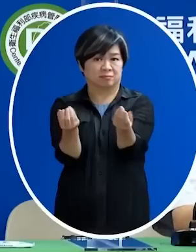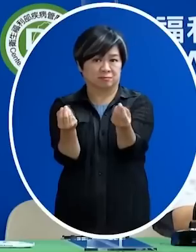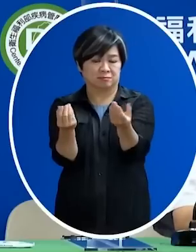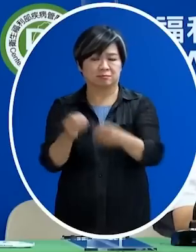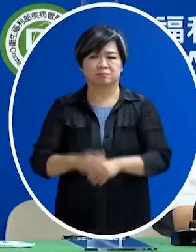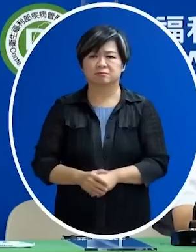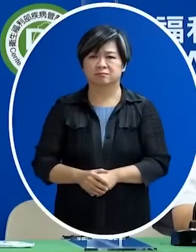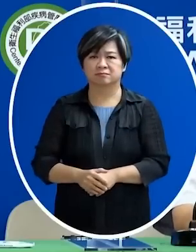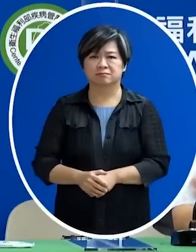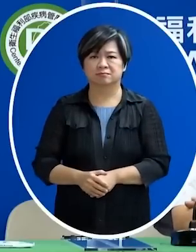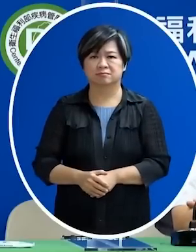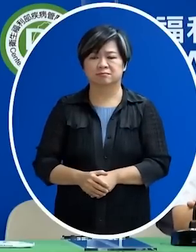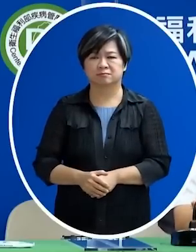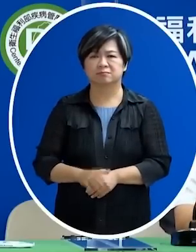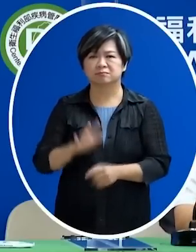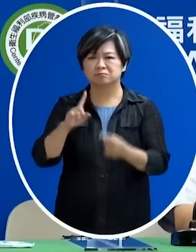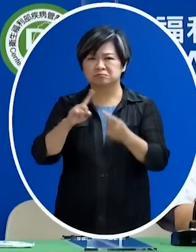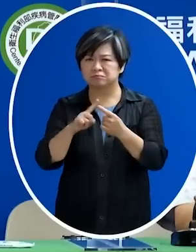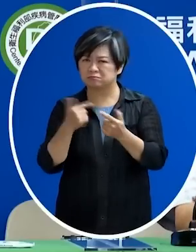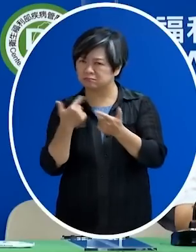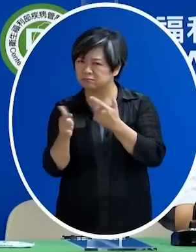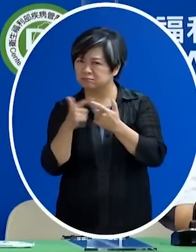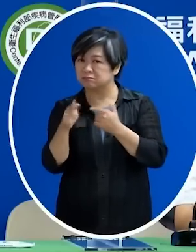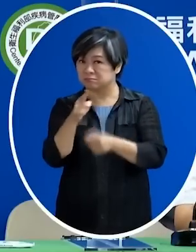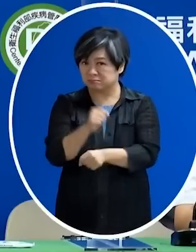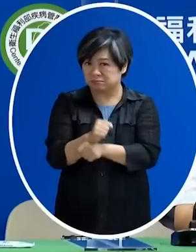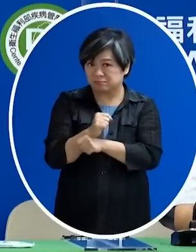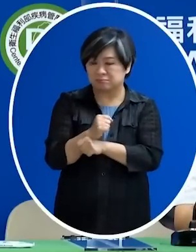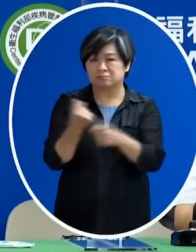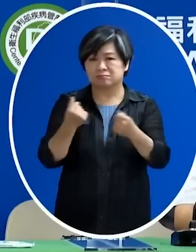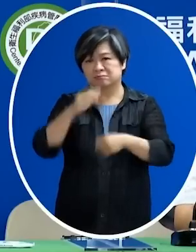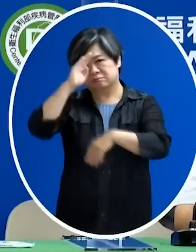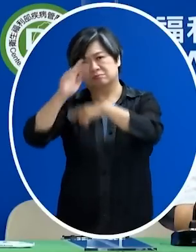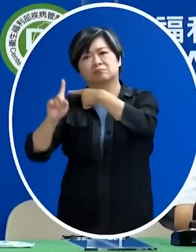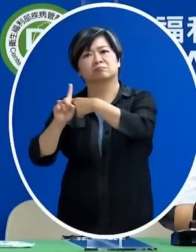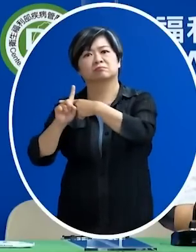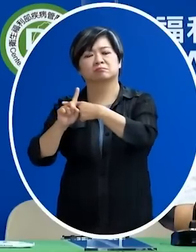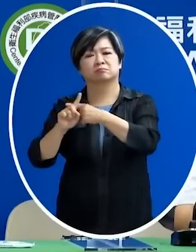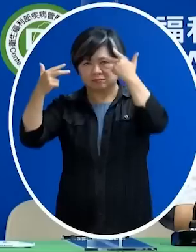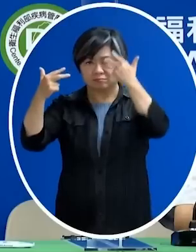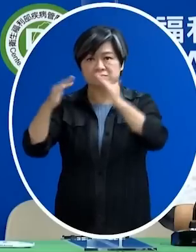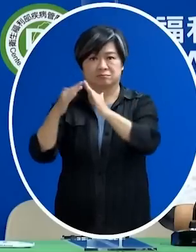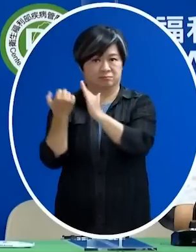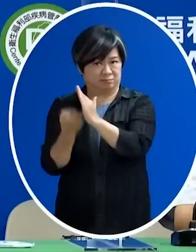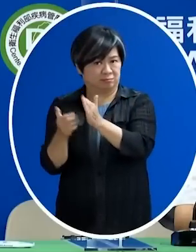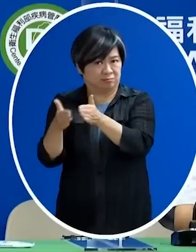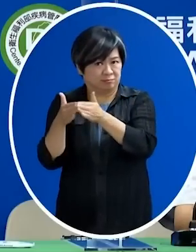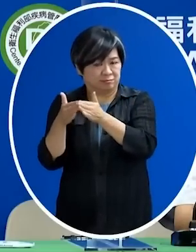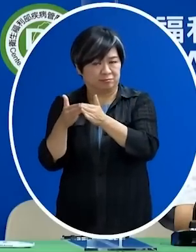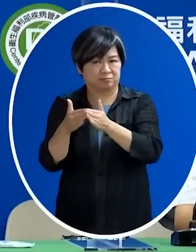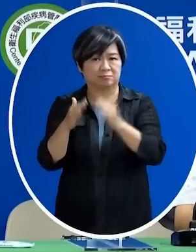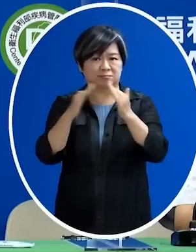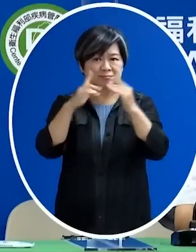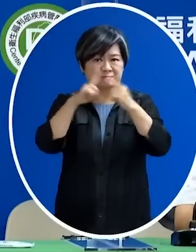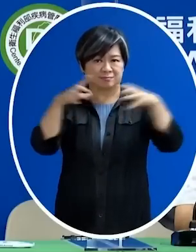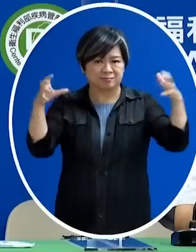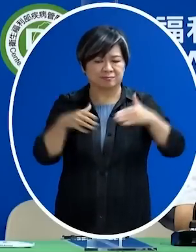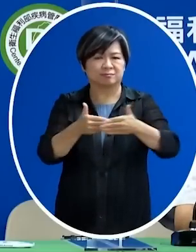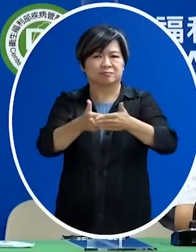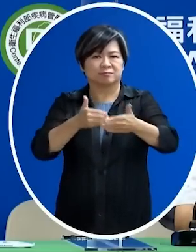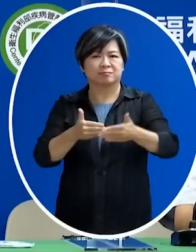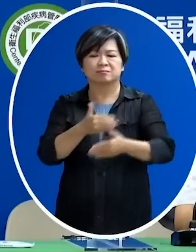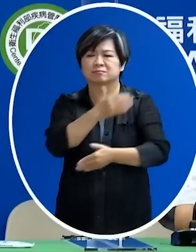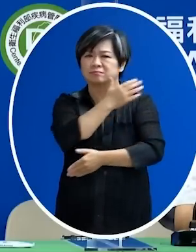我想有一些人是不可以去烤肉的，那包括这个确诊在执行7+7的确诊的同住家人居家隔离，不管选